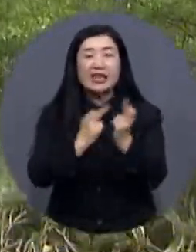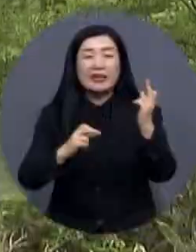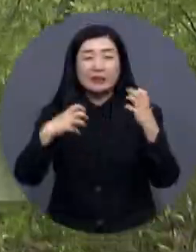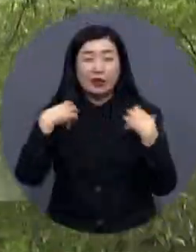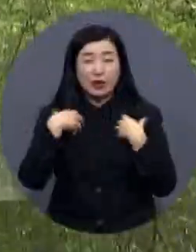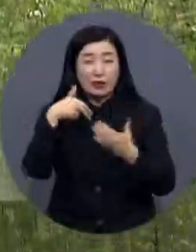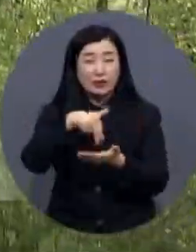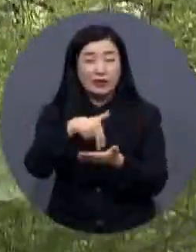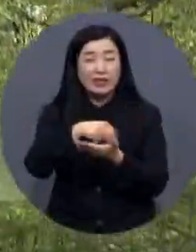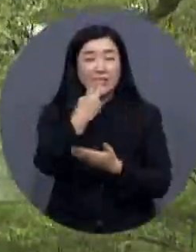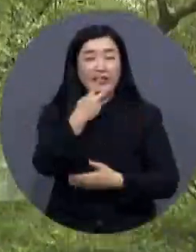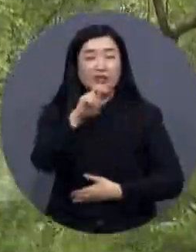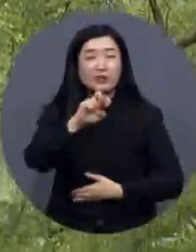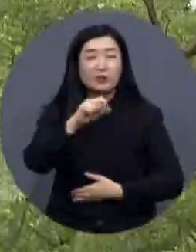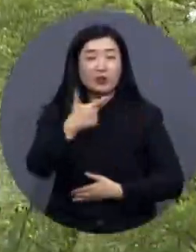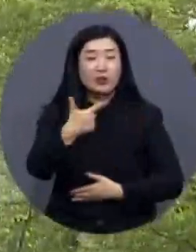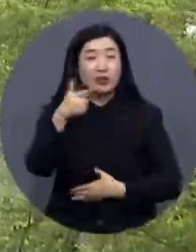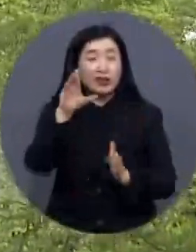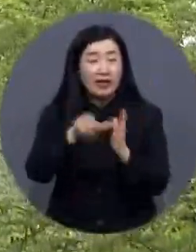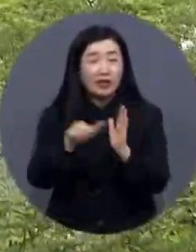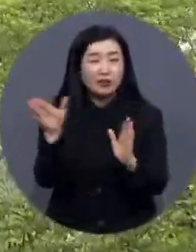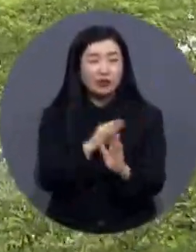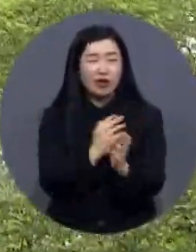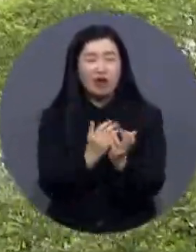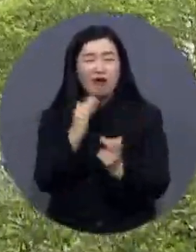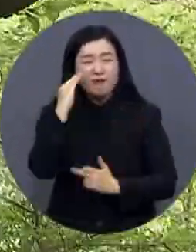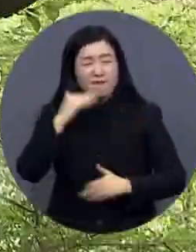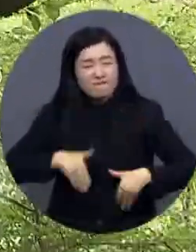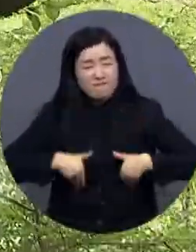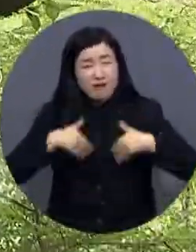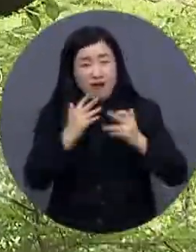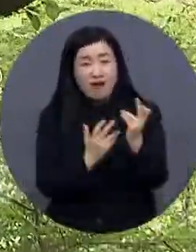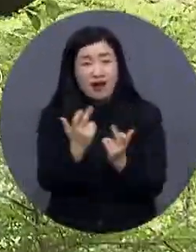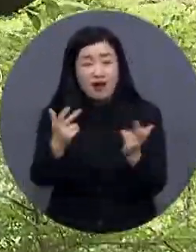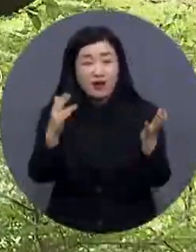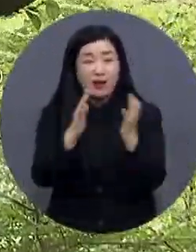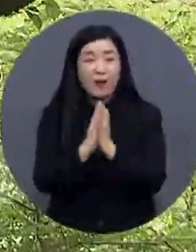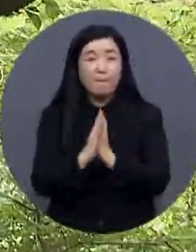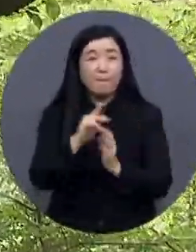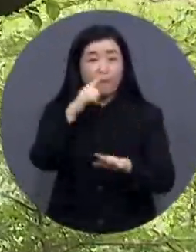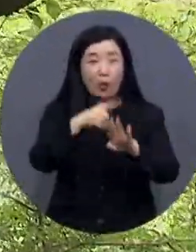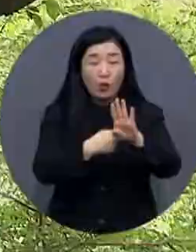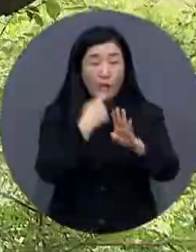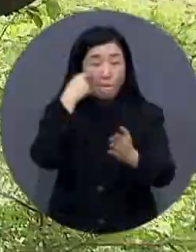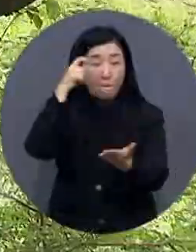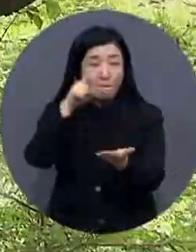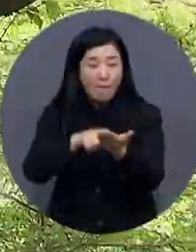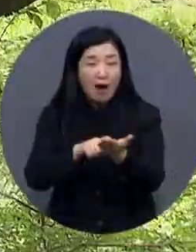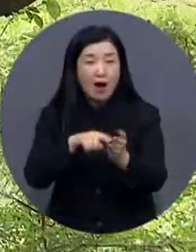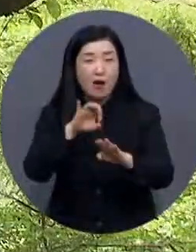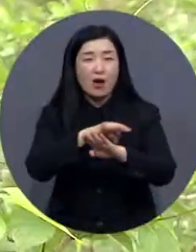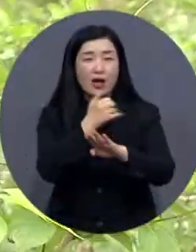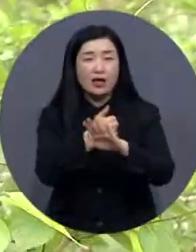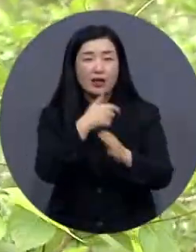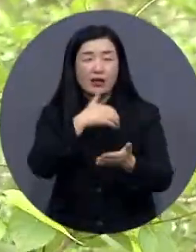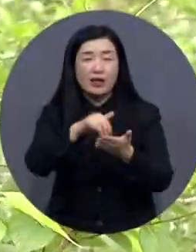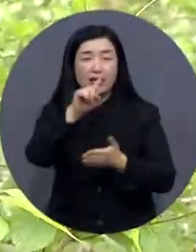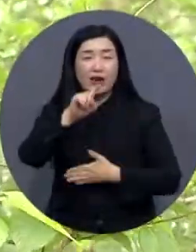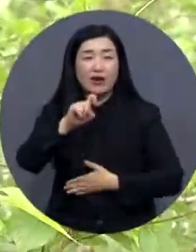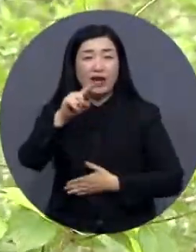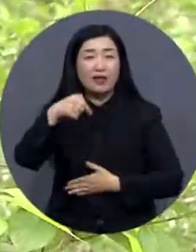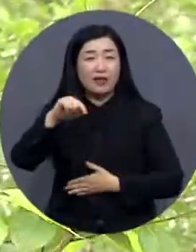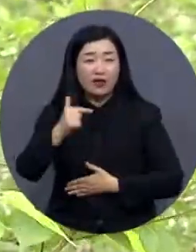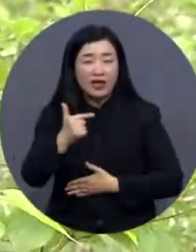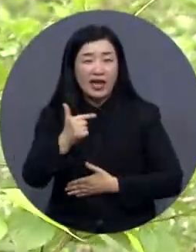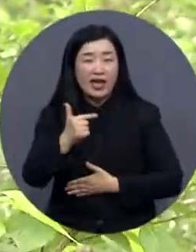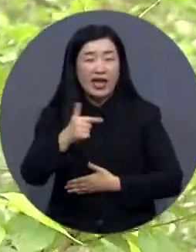2016년 국립산림과학원 난대하열대 산림연구소가 제주시 봉계 등에서 발견한 왕벚나무 등 11건의 신규